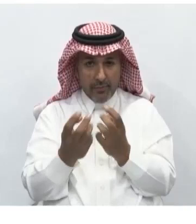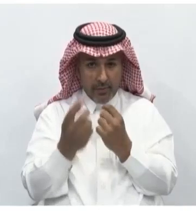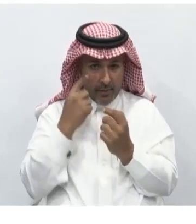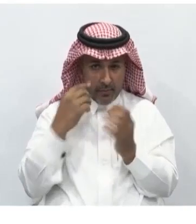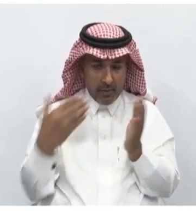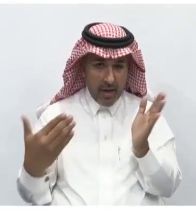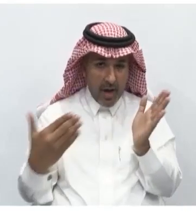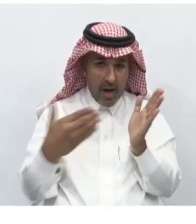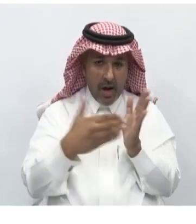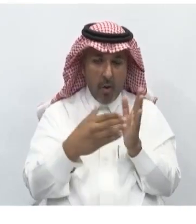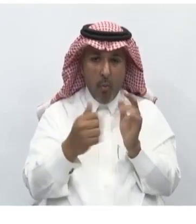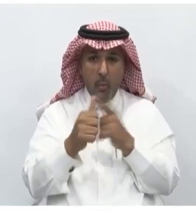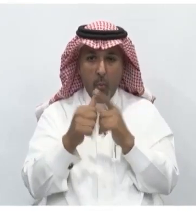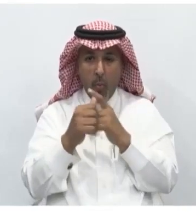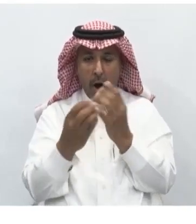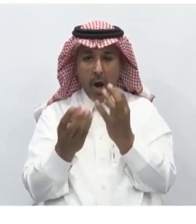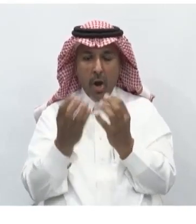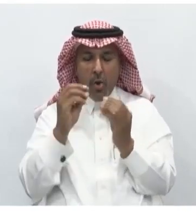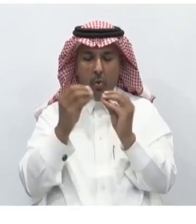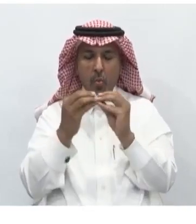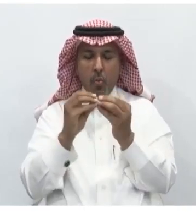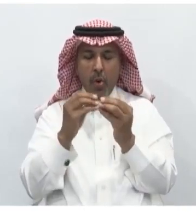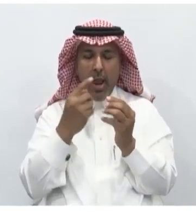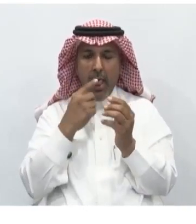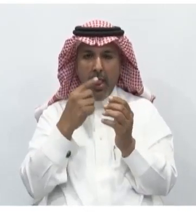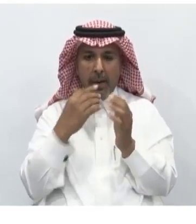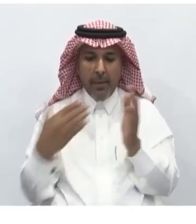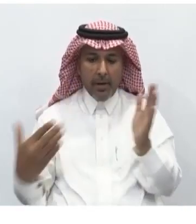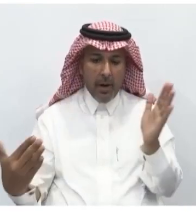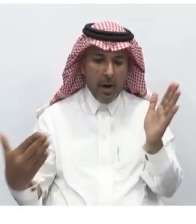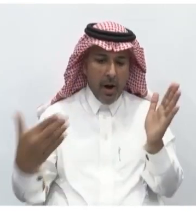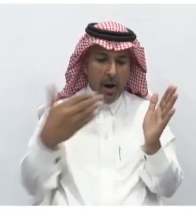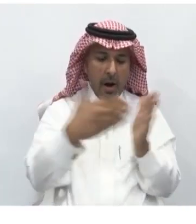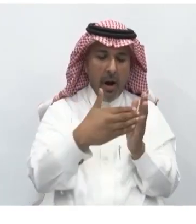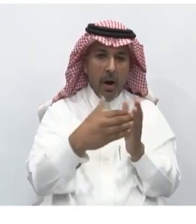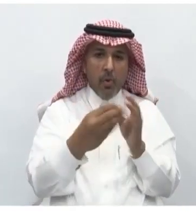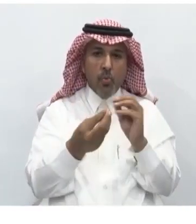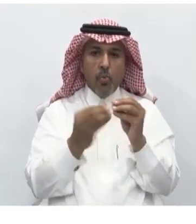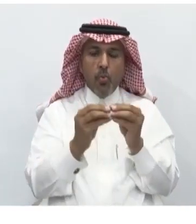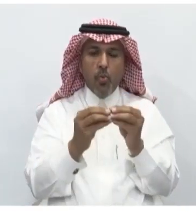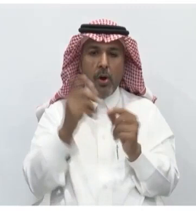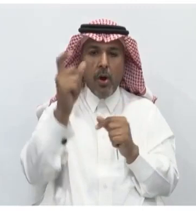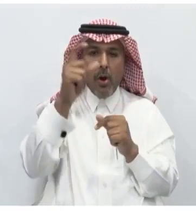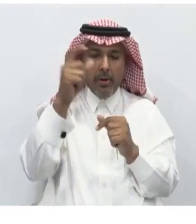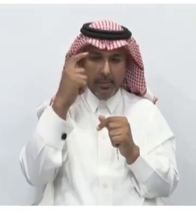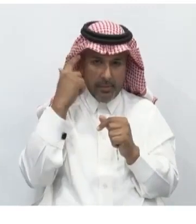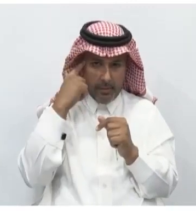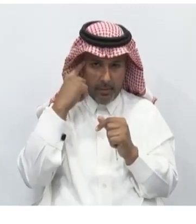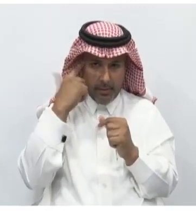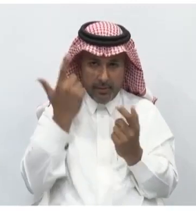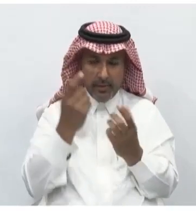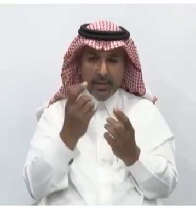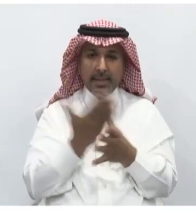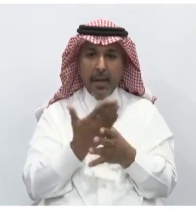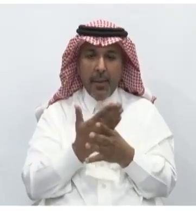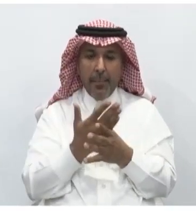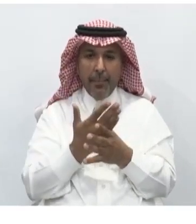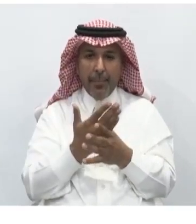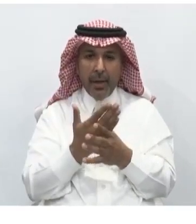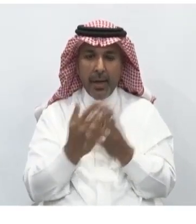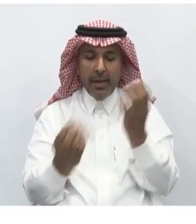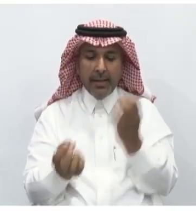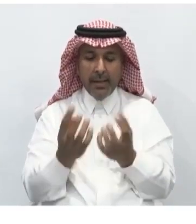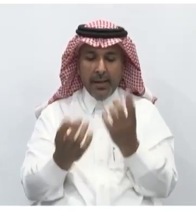يتغير لون كلوريد الكوبالت السداسي الماء الزهري ويصبح لونه أزرق بسبب التسخين وطرد